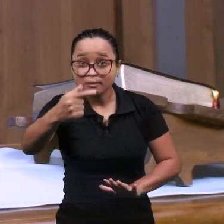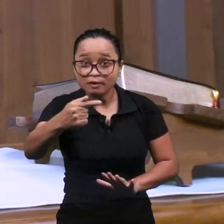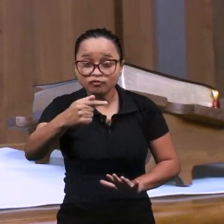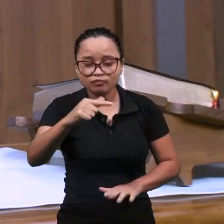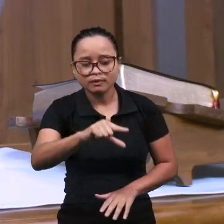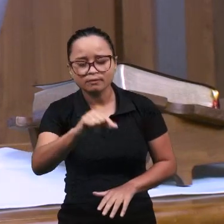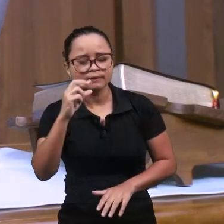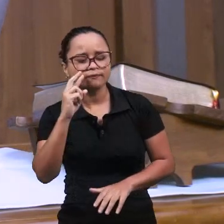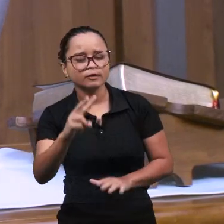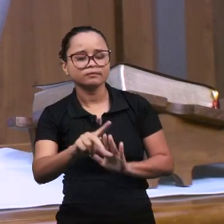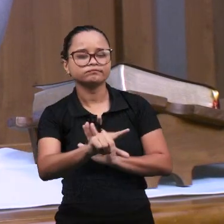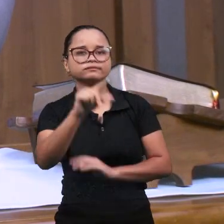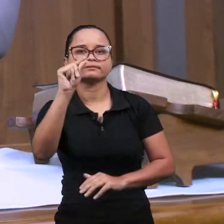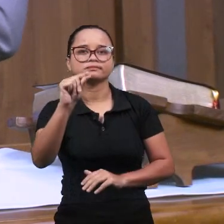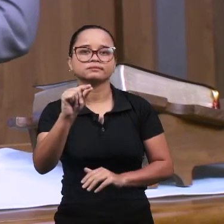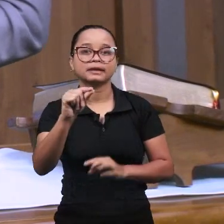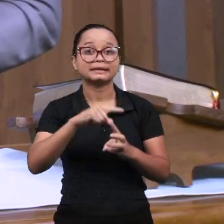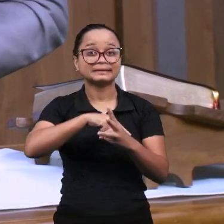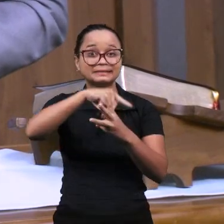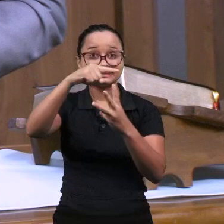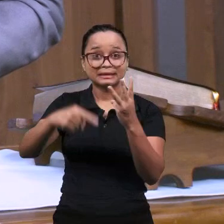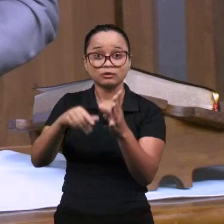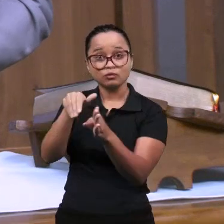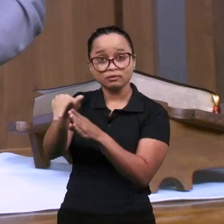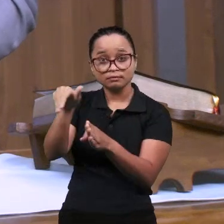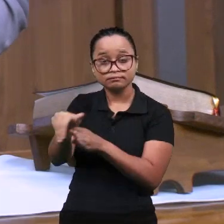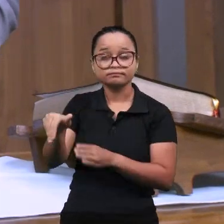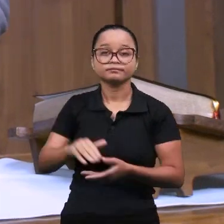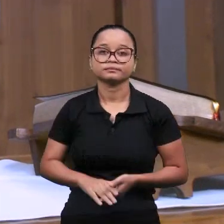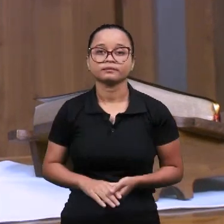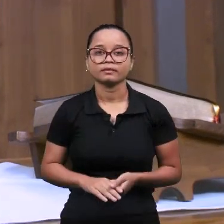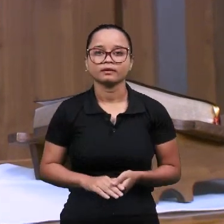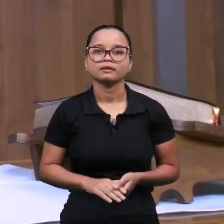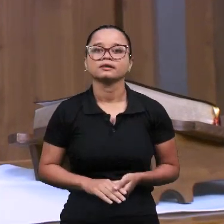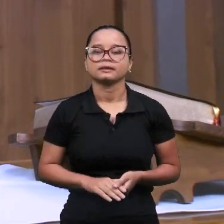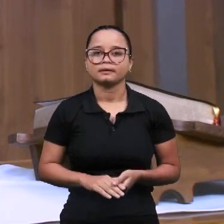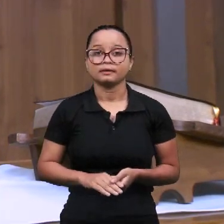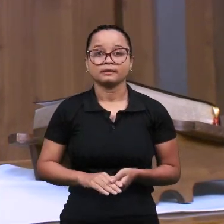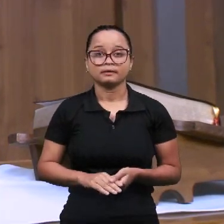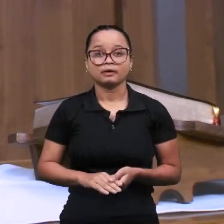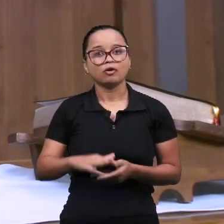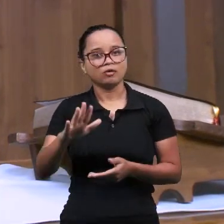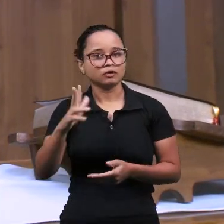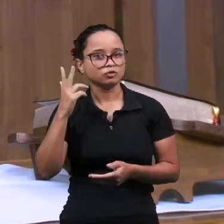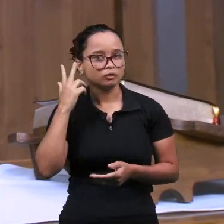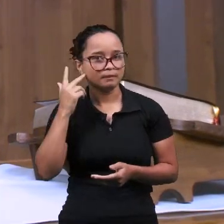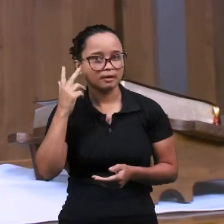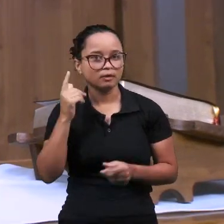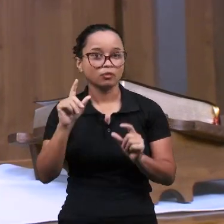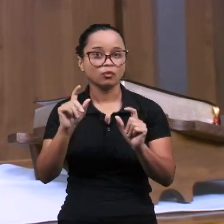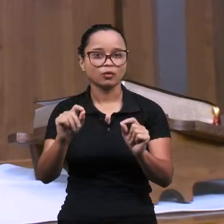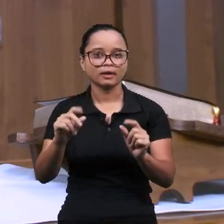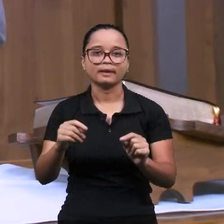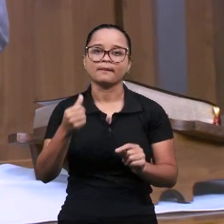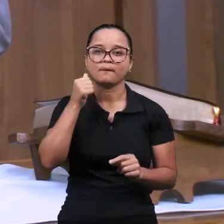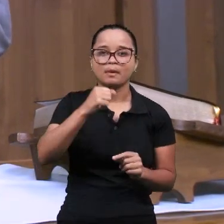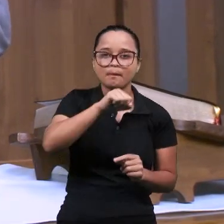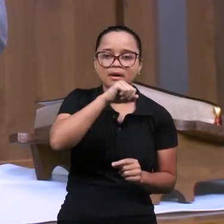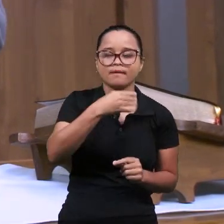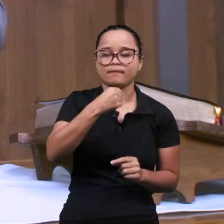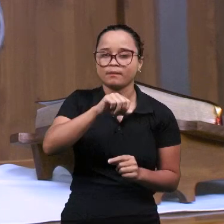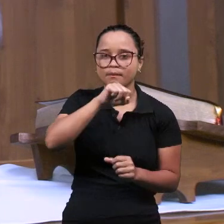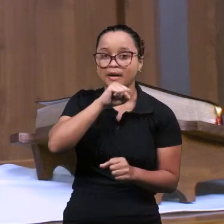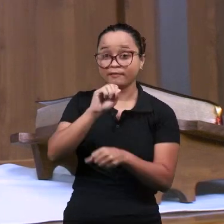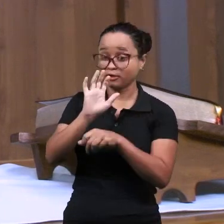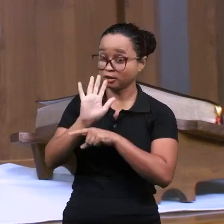données par Dieu au verset 7. Ces questions sont adressées aux enfants, terminés et adolescents. Naturellement, les parents vont travailler